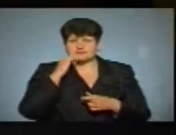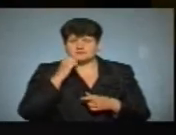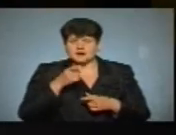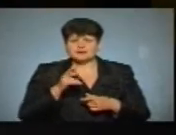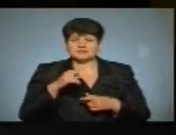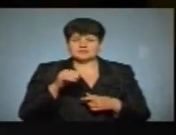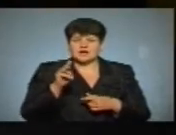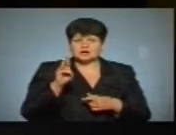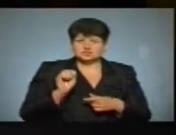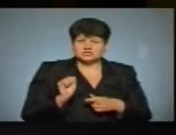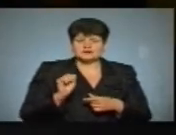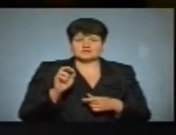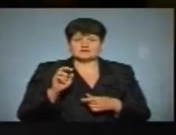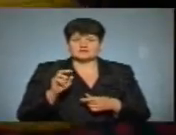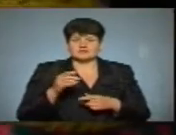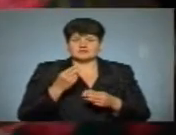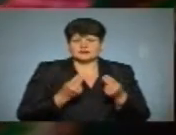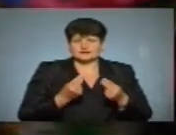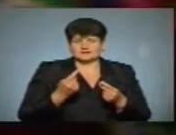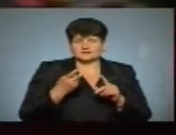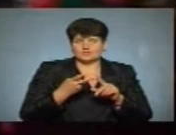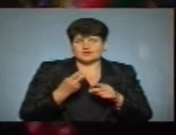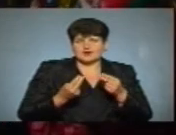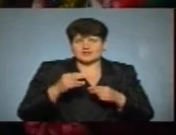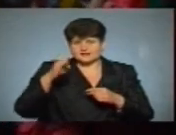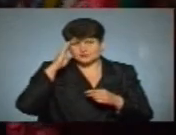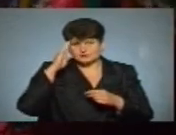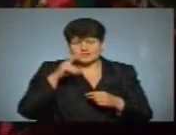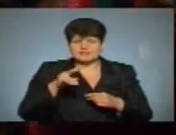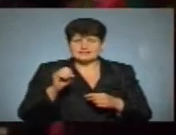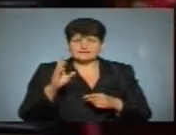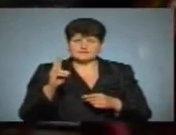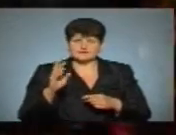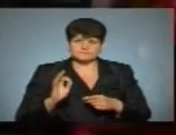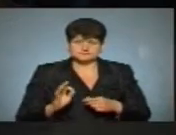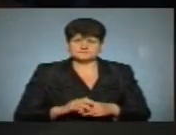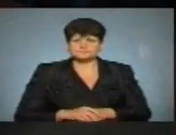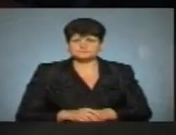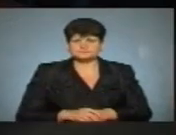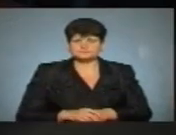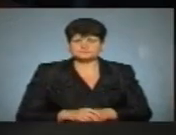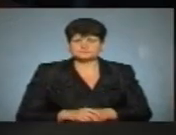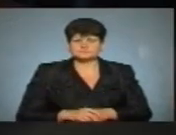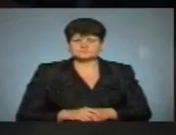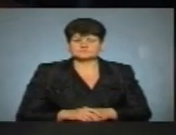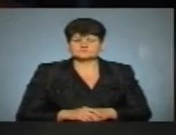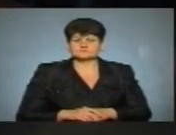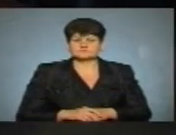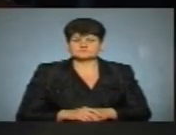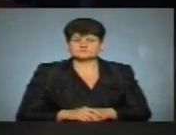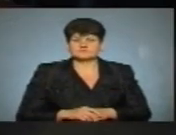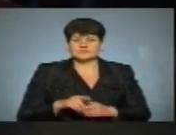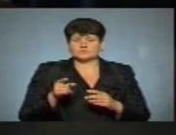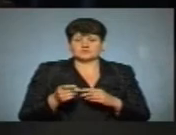Оксана Яцишин. Грає хлопчика Левка. Репетицію проводить головний режисер театру Олег Мосійчук. Ой, хто до